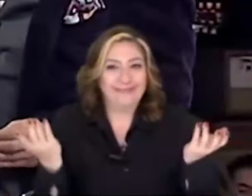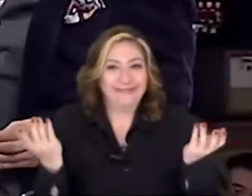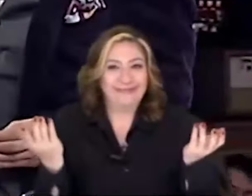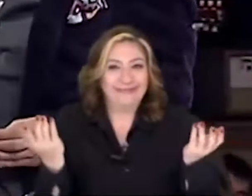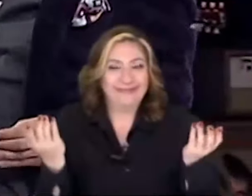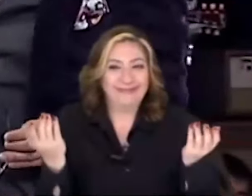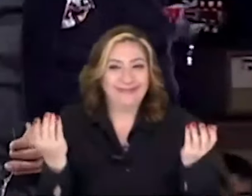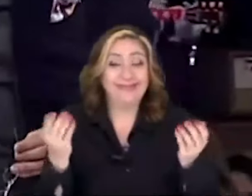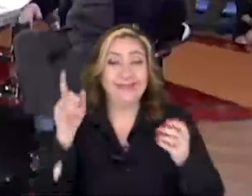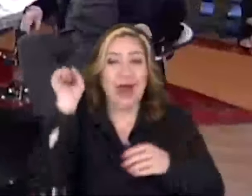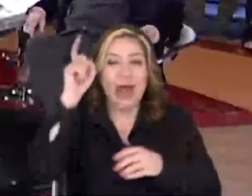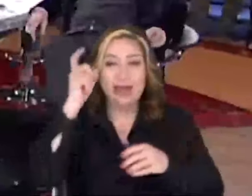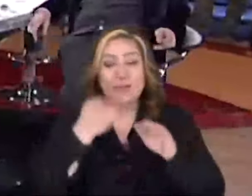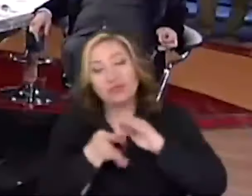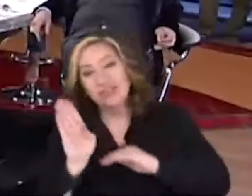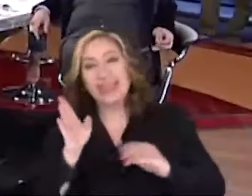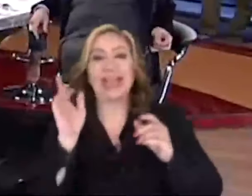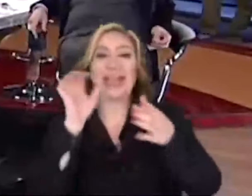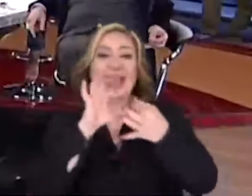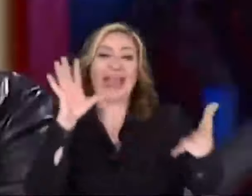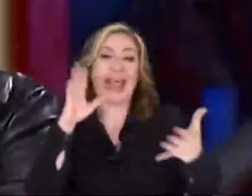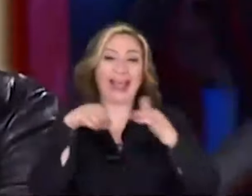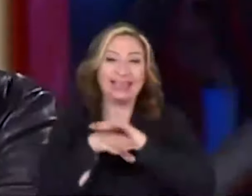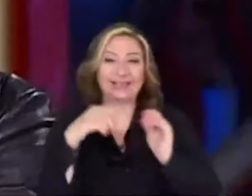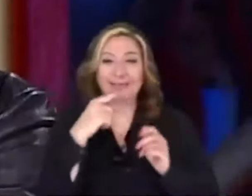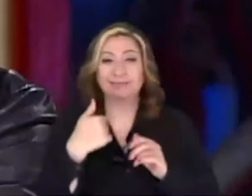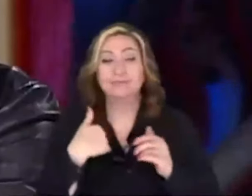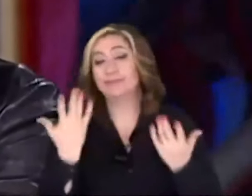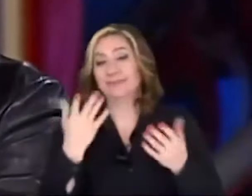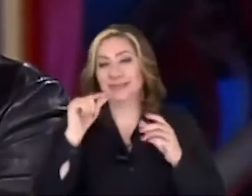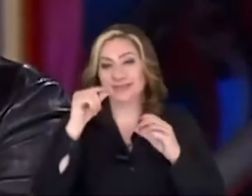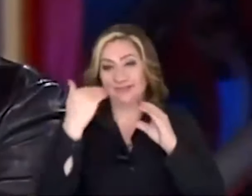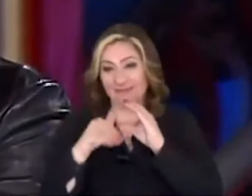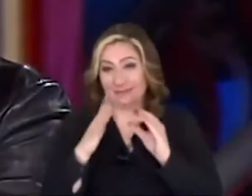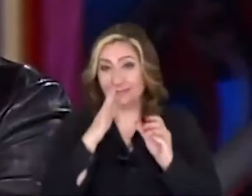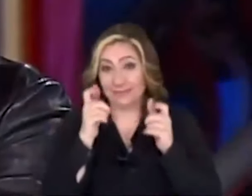Akrepten çıktı, yaya girdi. Ha, akrepten çıktı, yaya girdi derdim. Ben olsam nasıl bir tweet